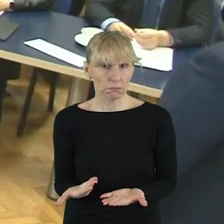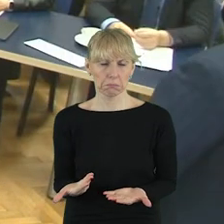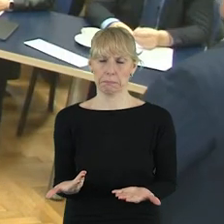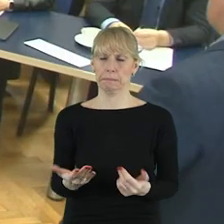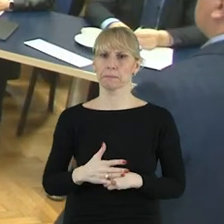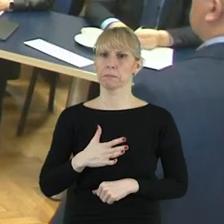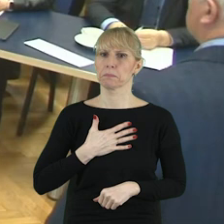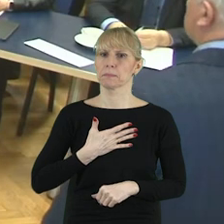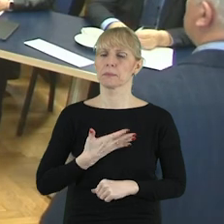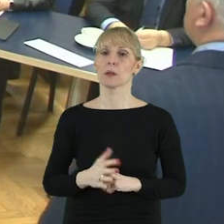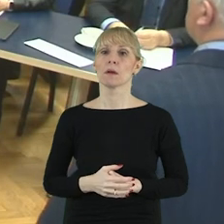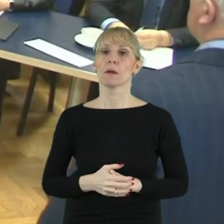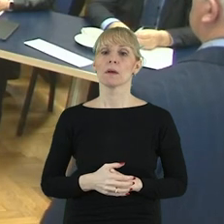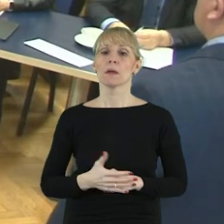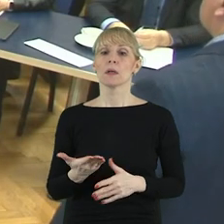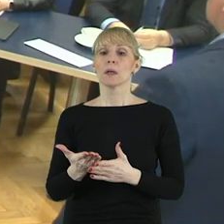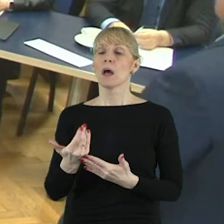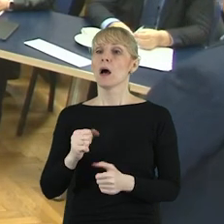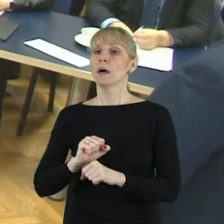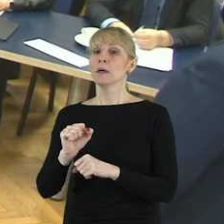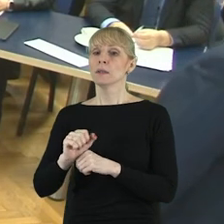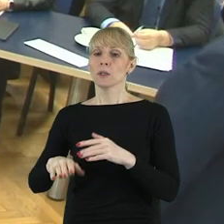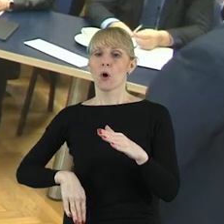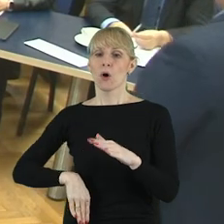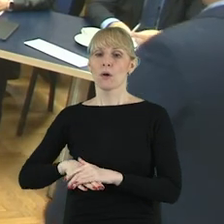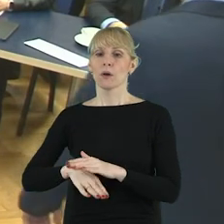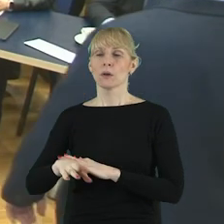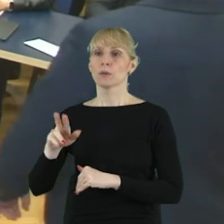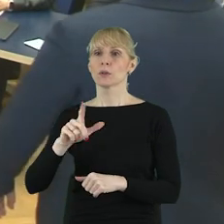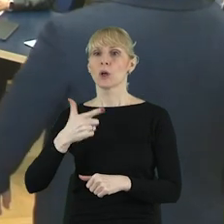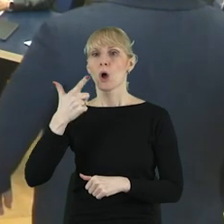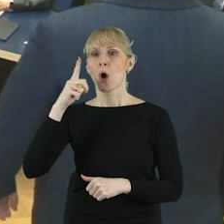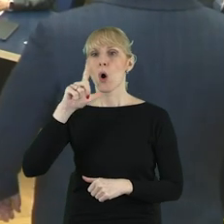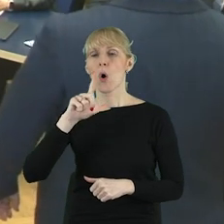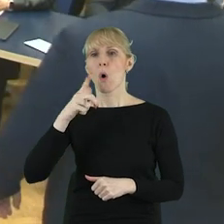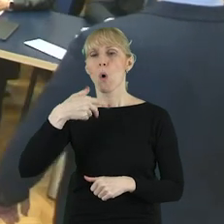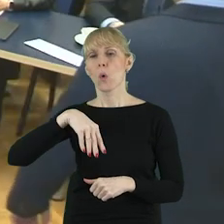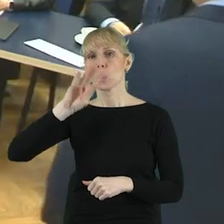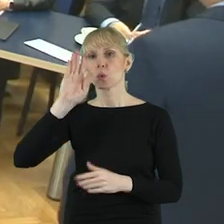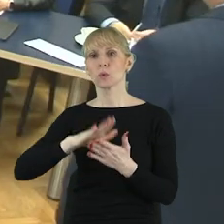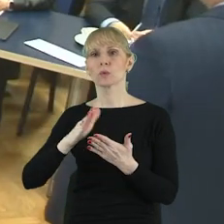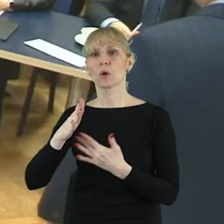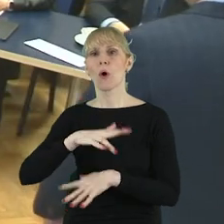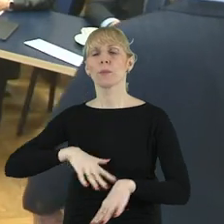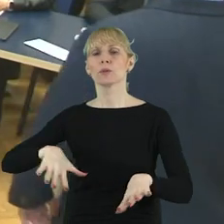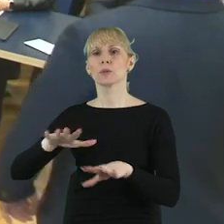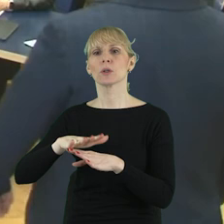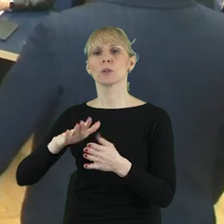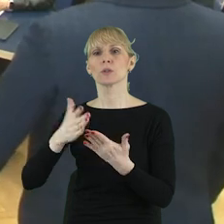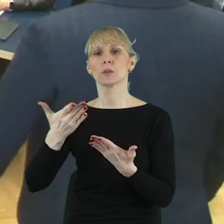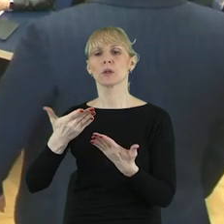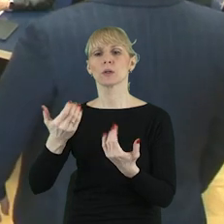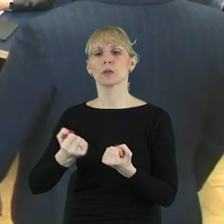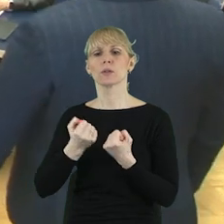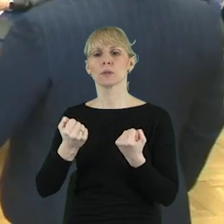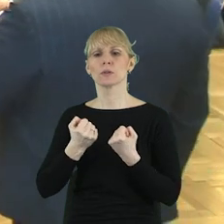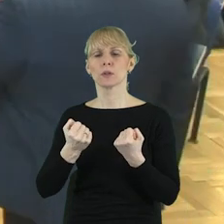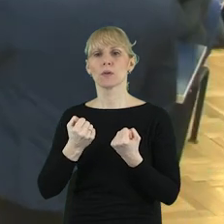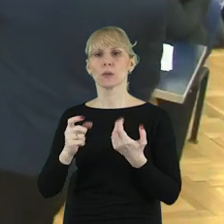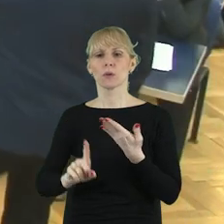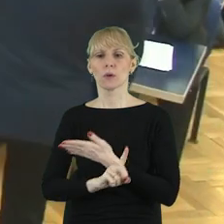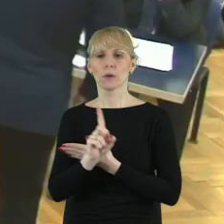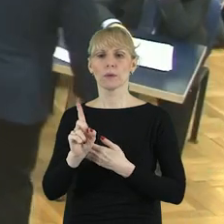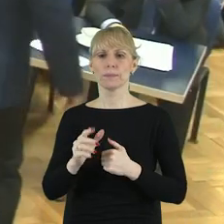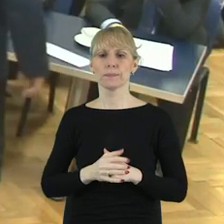Sieć Lokalnych Grup Działania do wystąpienia w ich imieniu, a jako żywo radnych jest, radnym jestem, za chwileczkę podam do pani przewodniczącej upoważnienie. Dobrze,